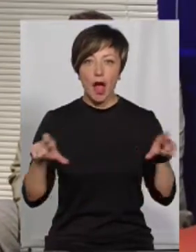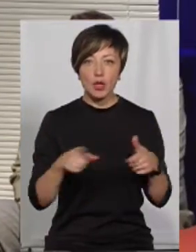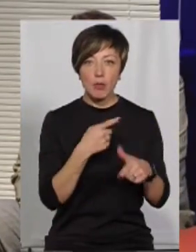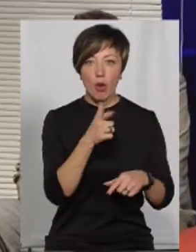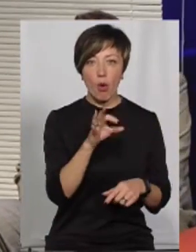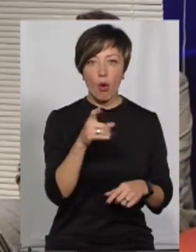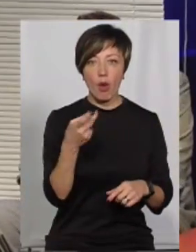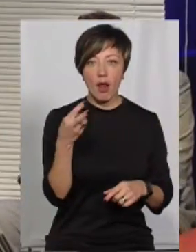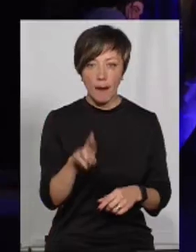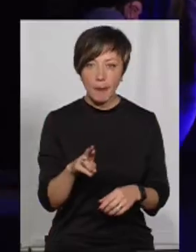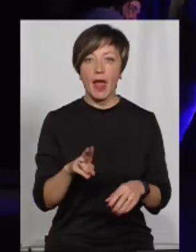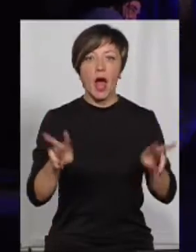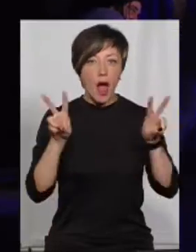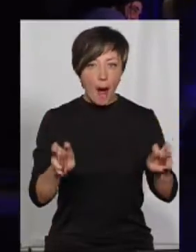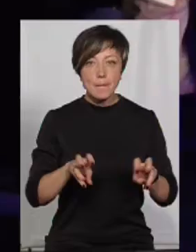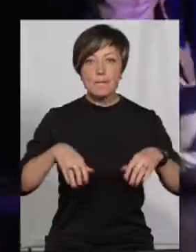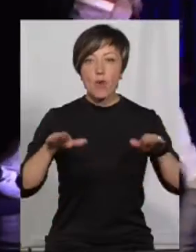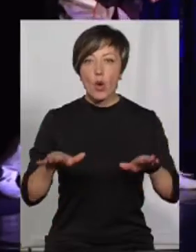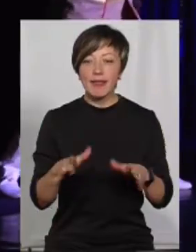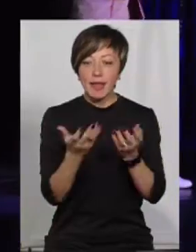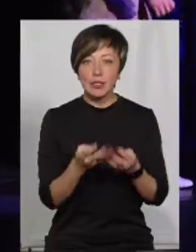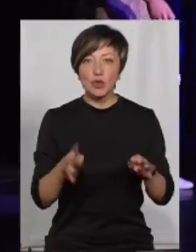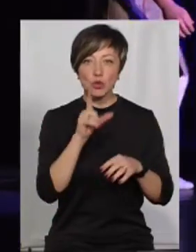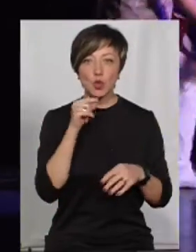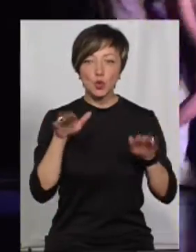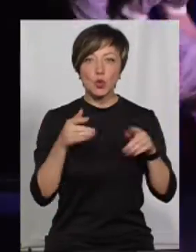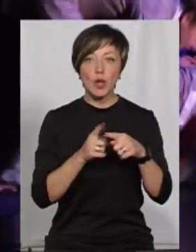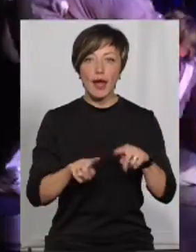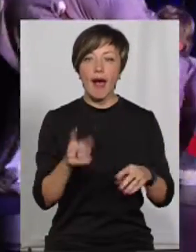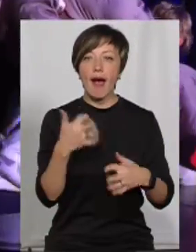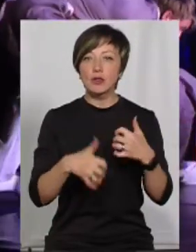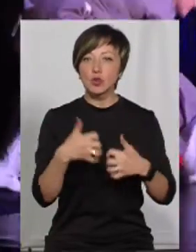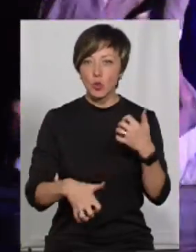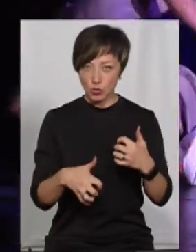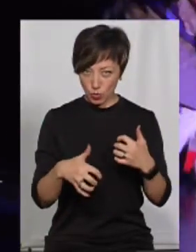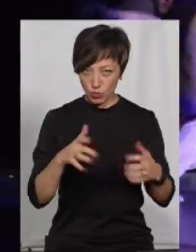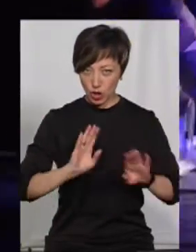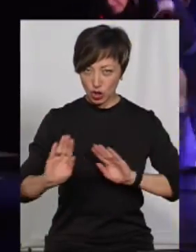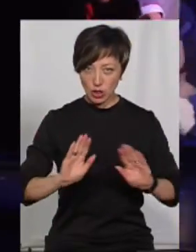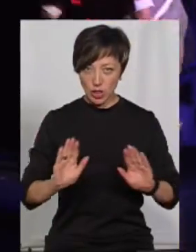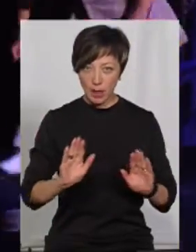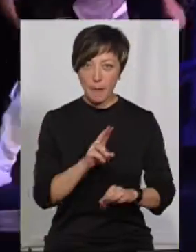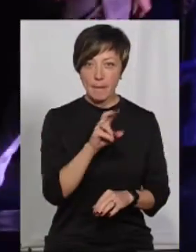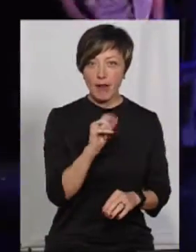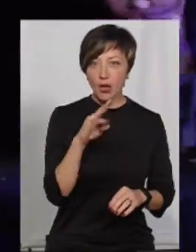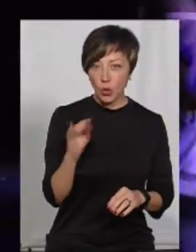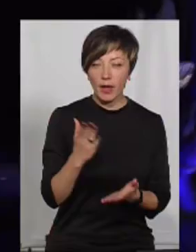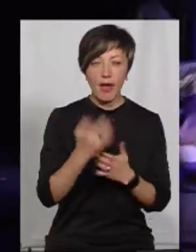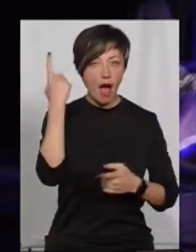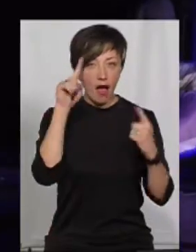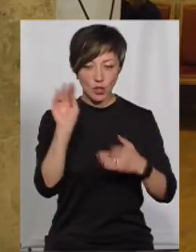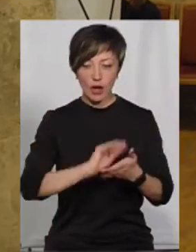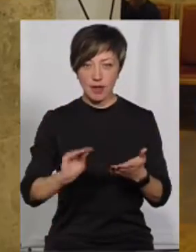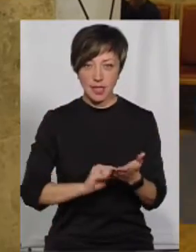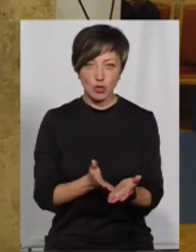Гоголя «Політ над гніздом Зозулі». Постановником вистави є режисер Херсонського театру імені Миколи Куліша Сергій Павлюк, котрий є і автором